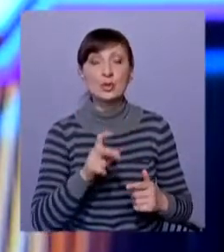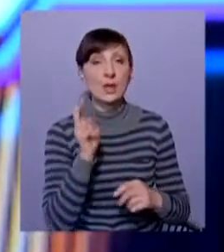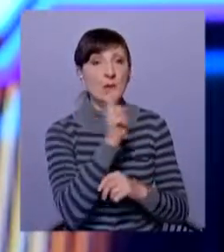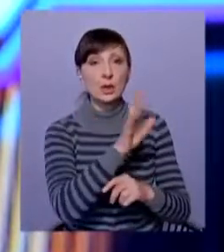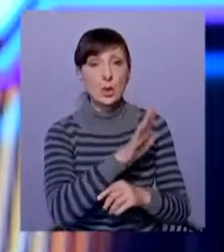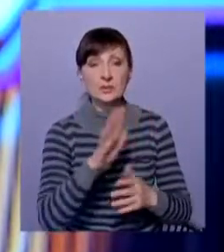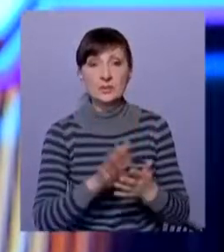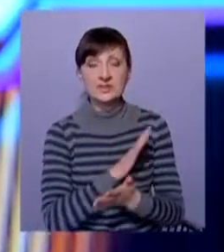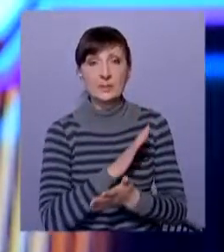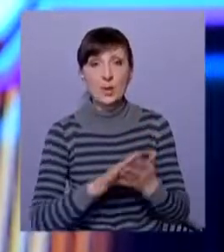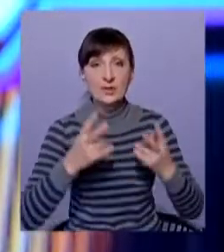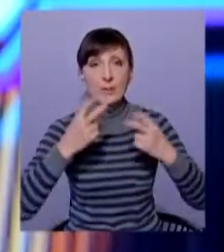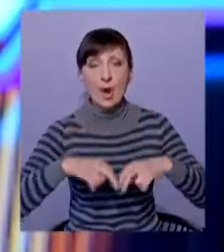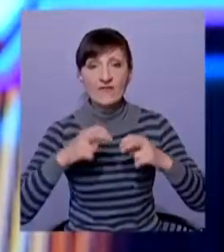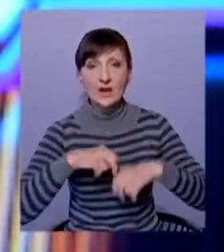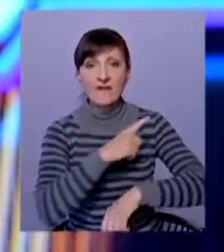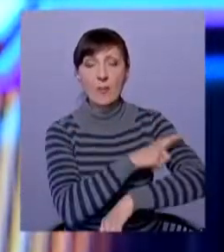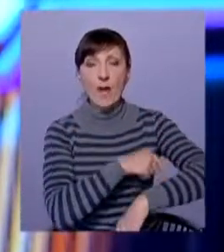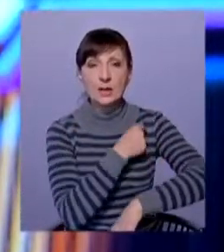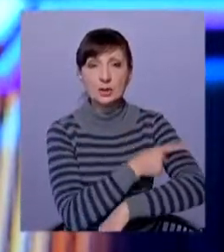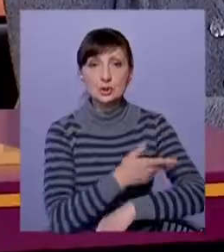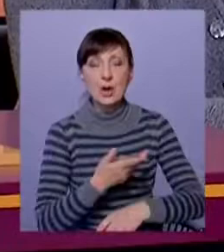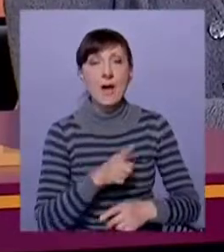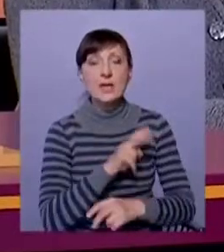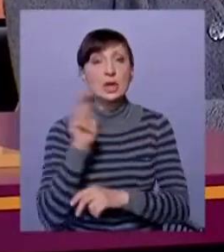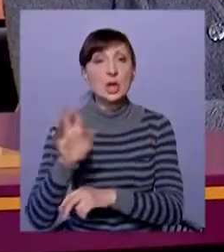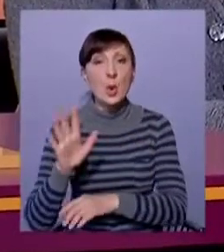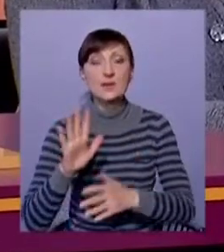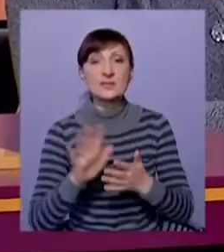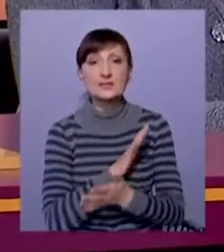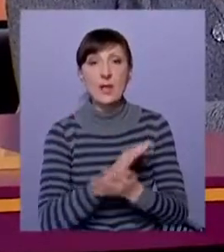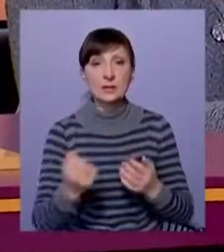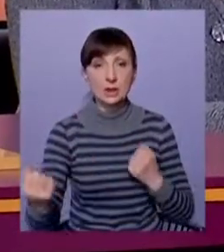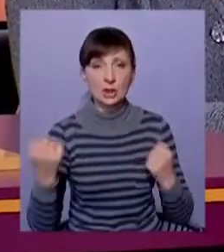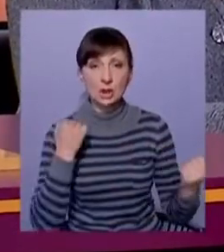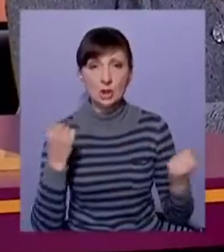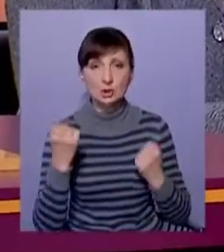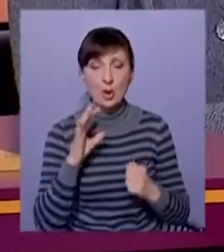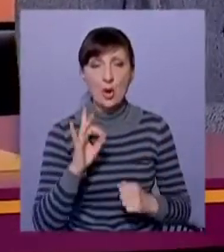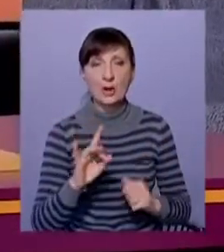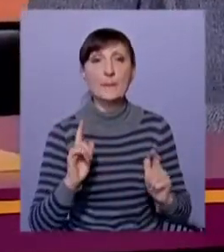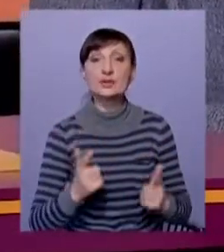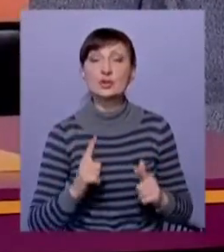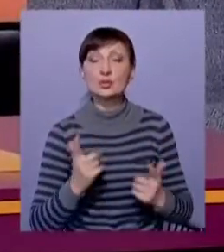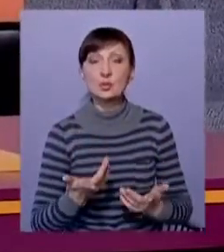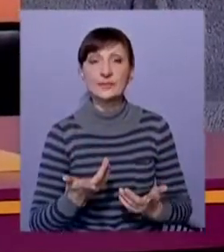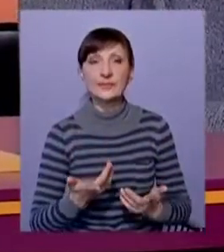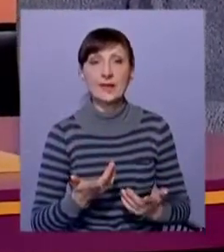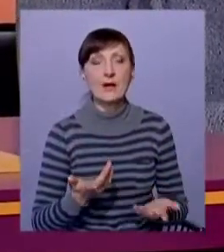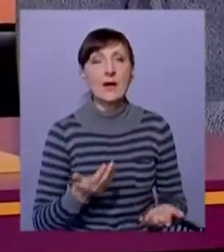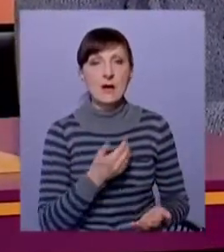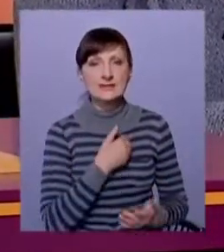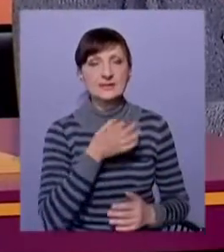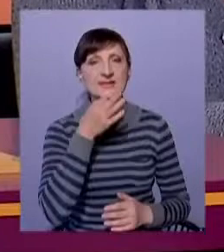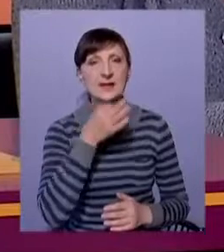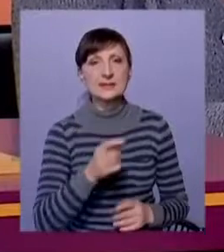же бесплатные скрининги, не ходят на те же бесплатные тренажеры? Почему так получается? Ну, хотелось бы